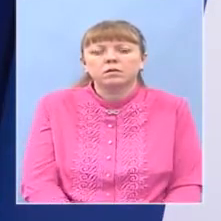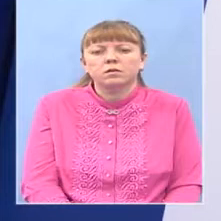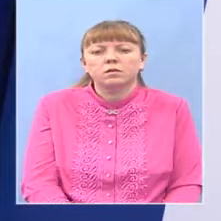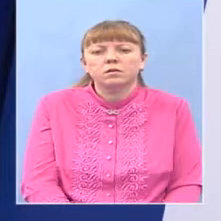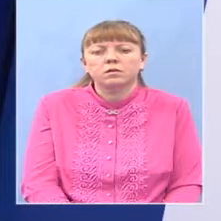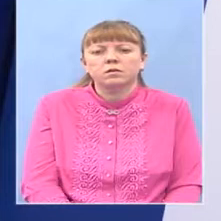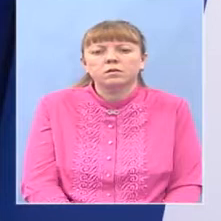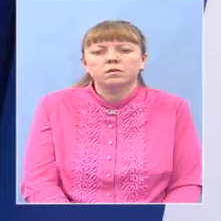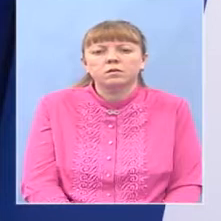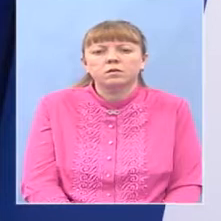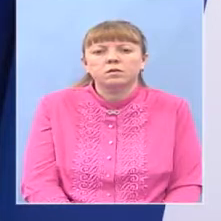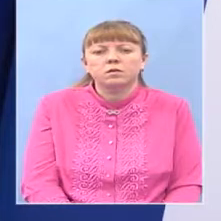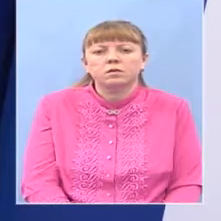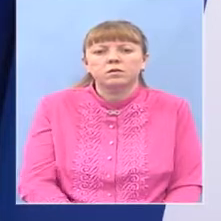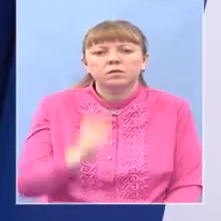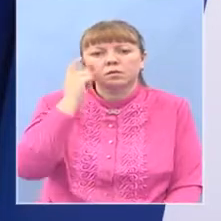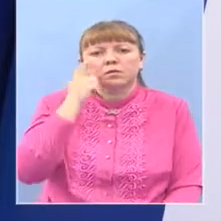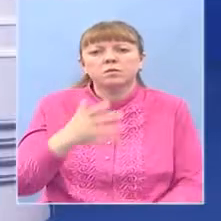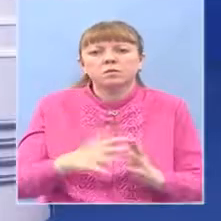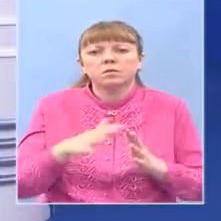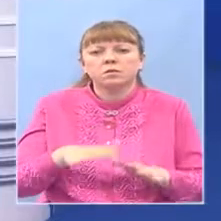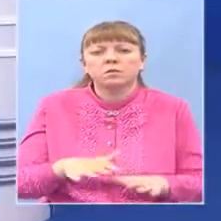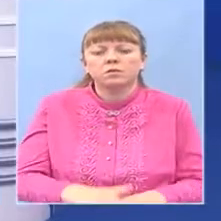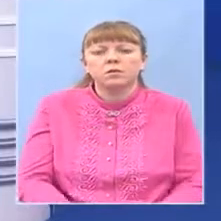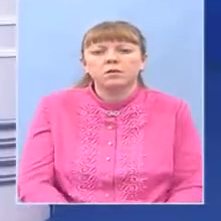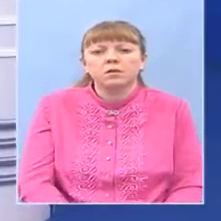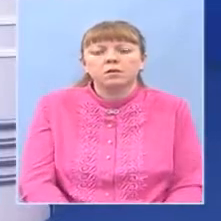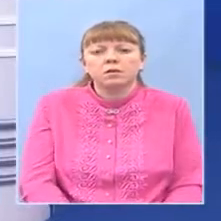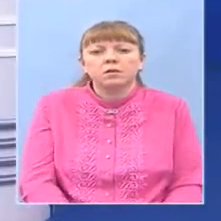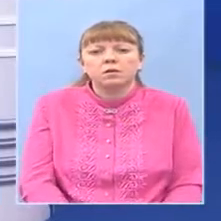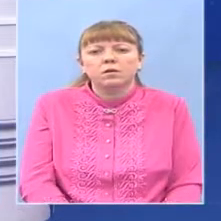они нацелены как раз-таки на решение сельских проблем. Вот, к